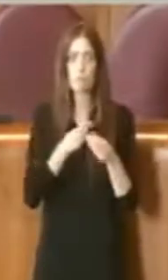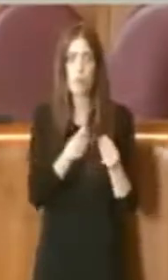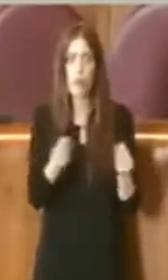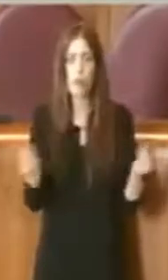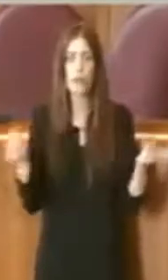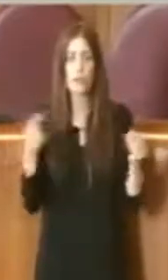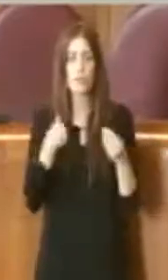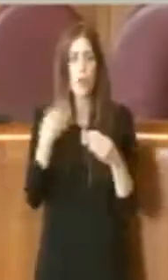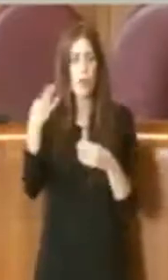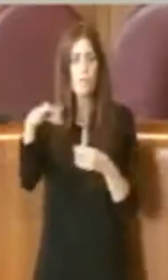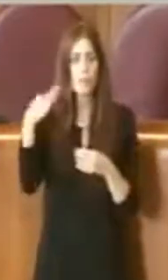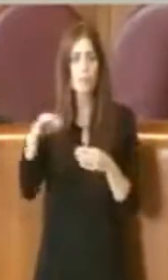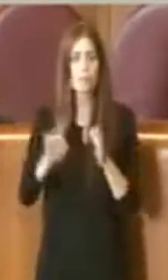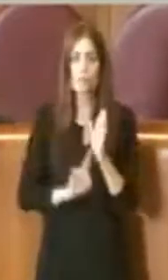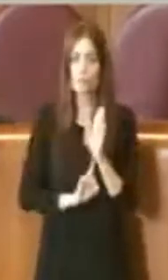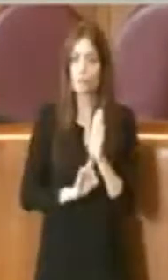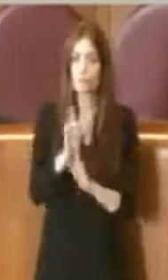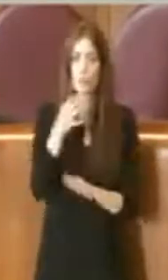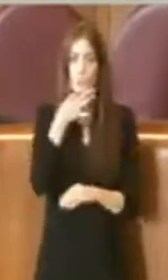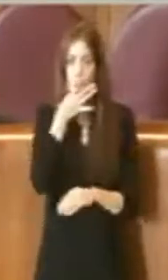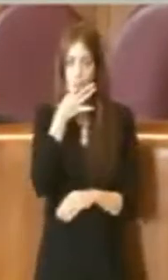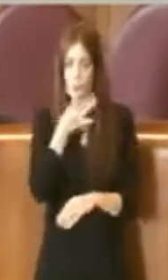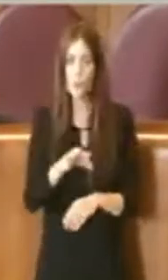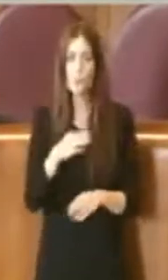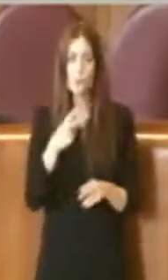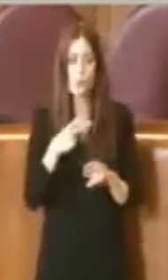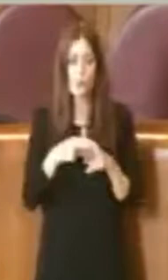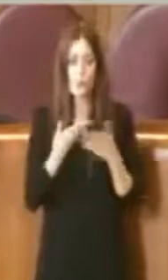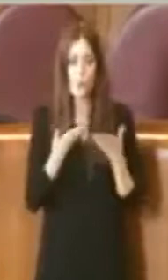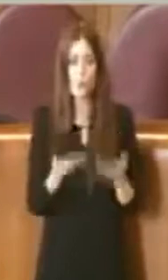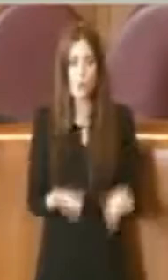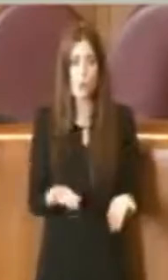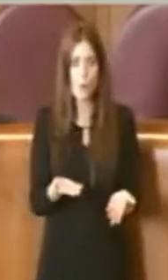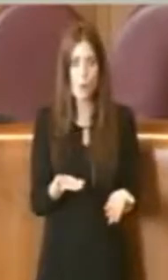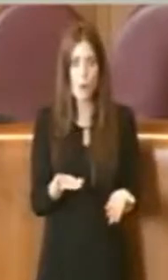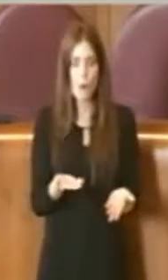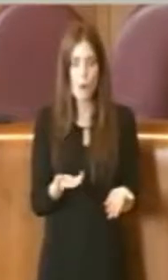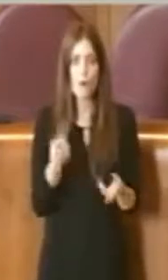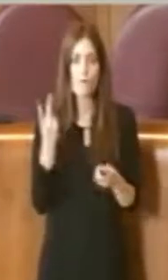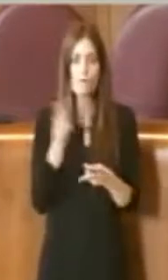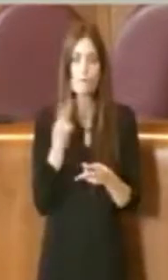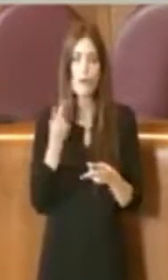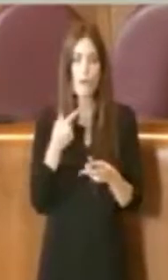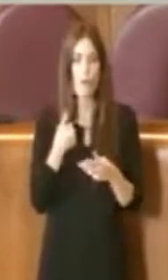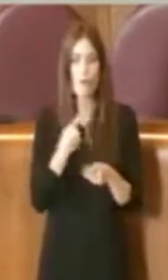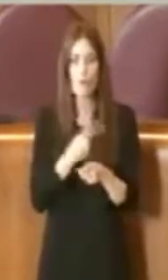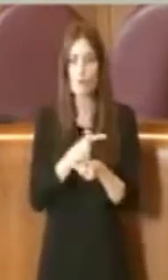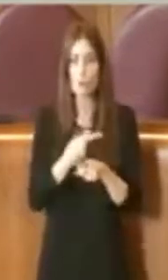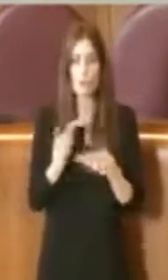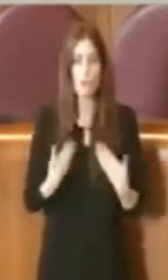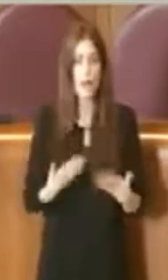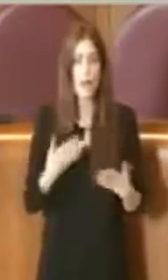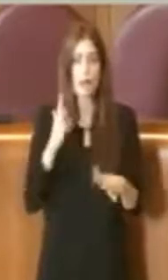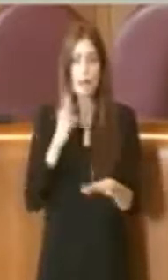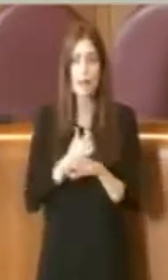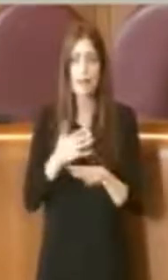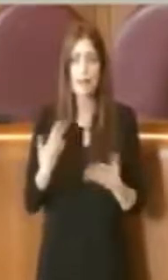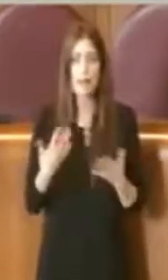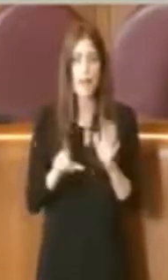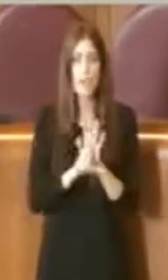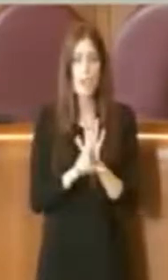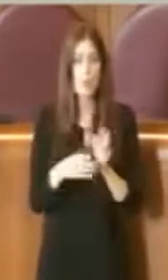ed efficacia una città come Roma. Certamente sono necessari e non più rinviabili interventi legislativi,